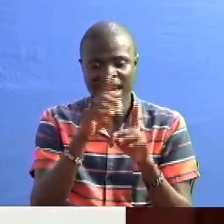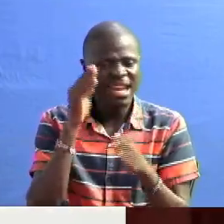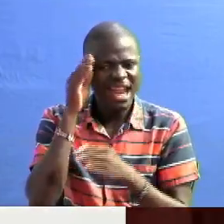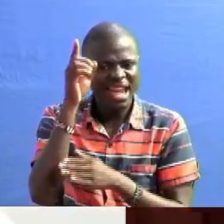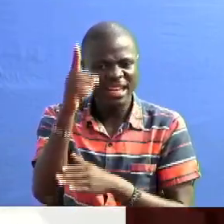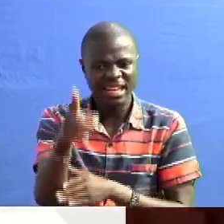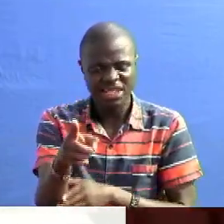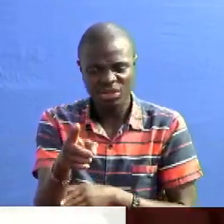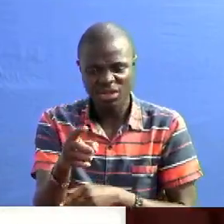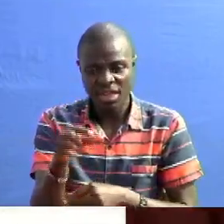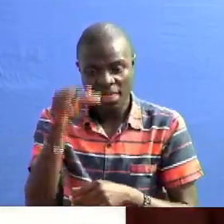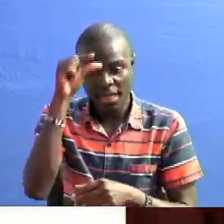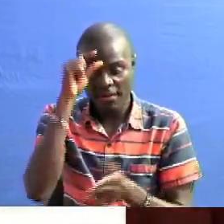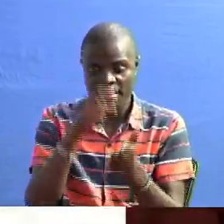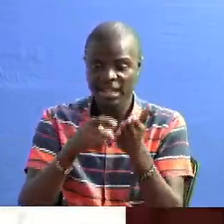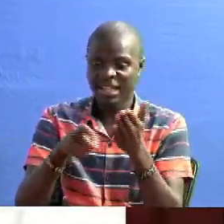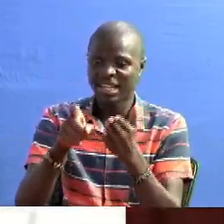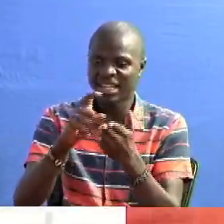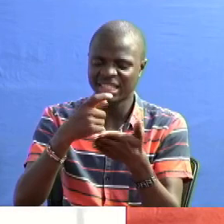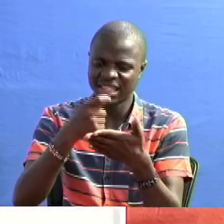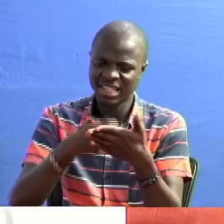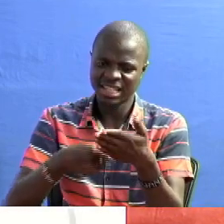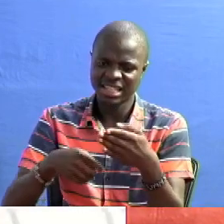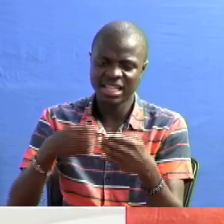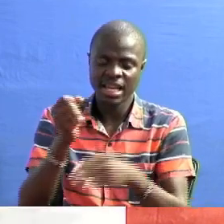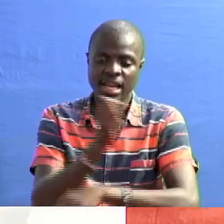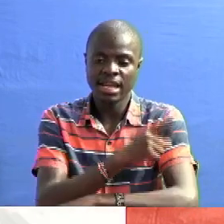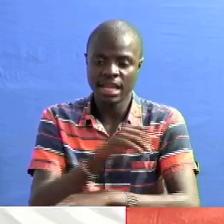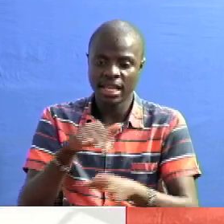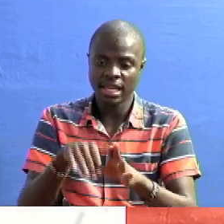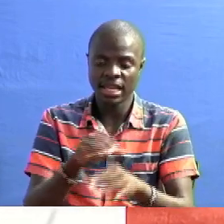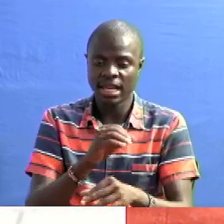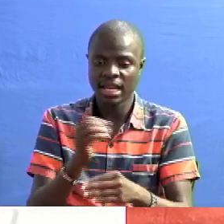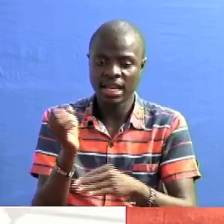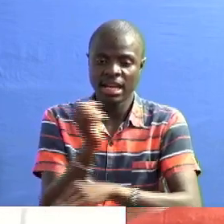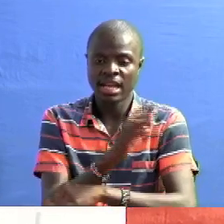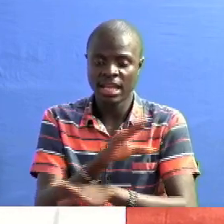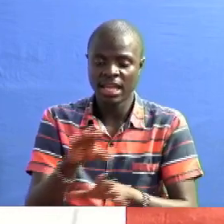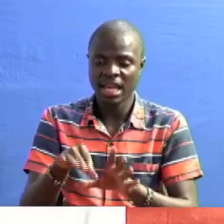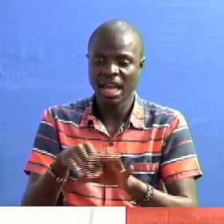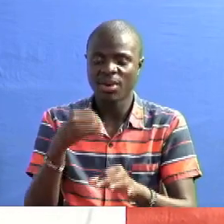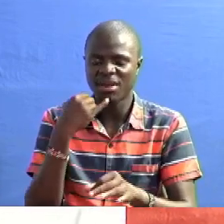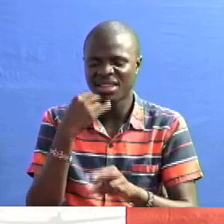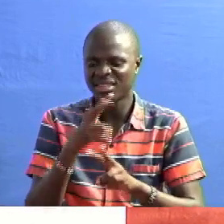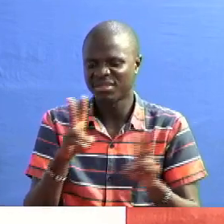day in and out is a clear indication that the government does not care for the common mwananchi. Maybe kama